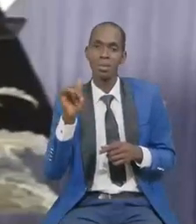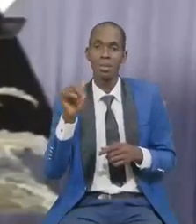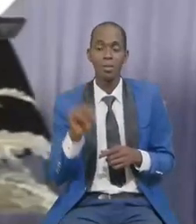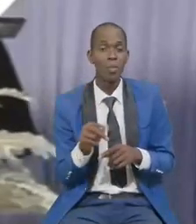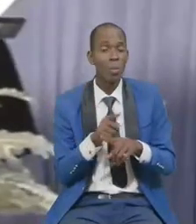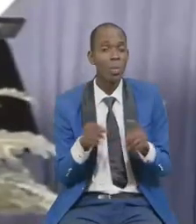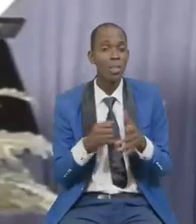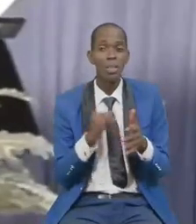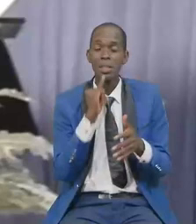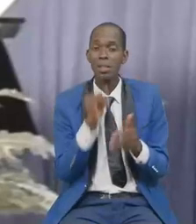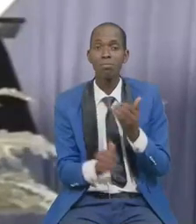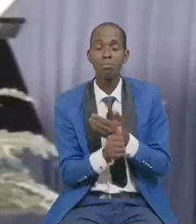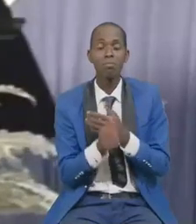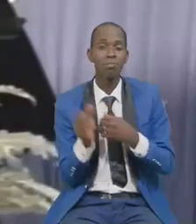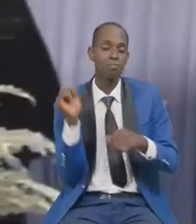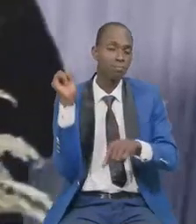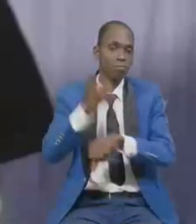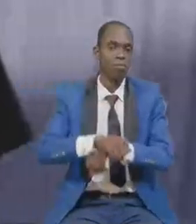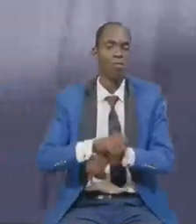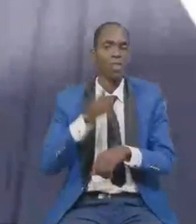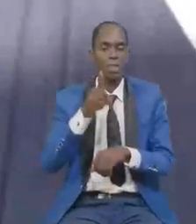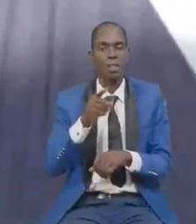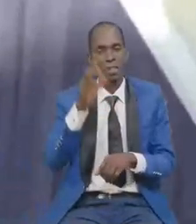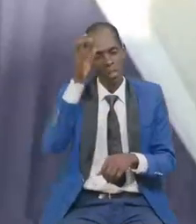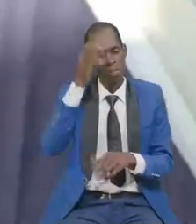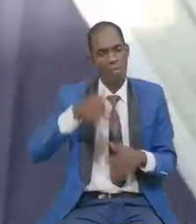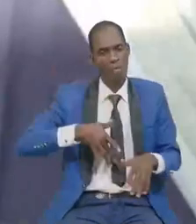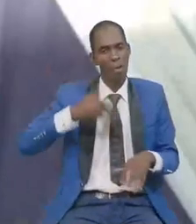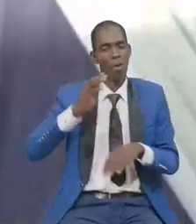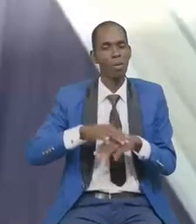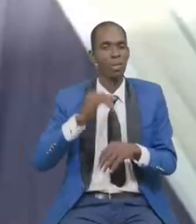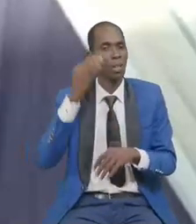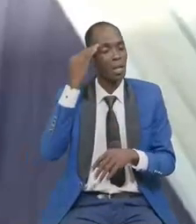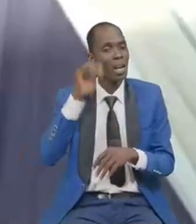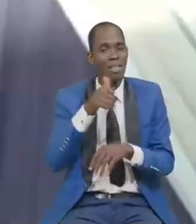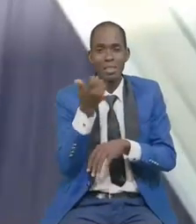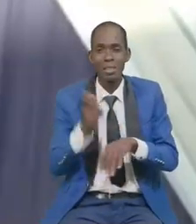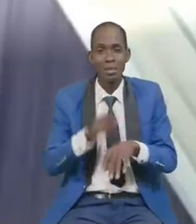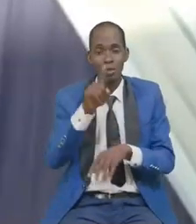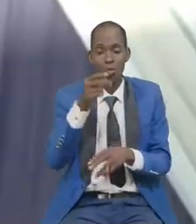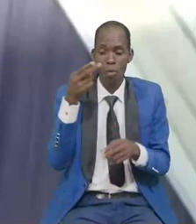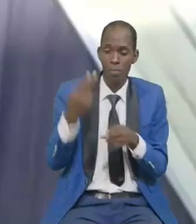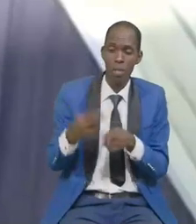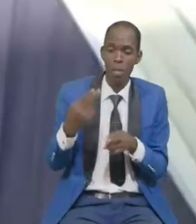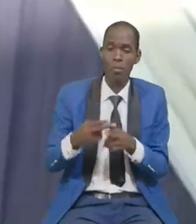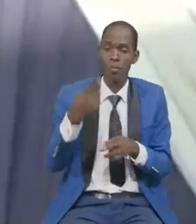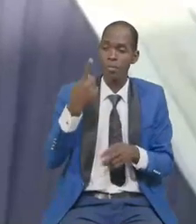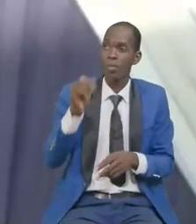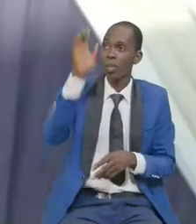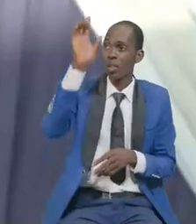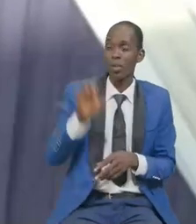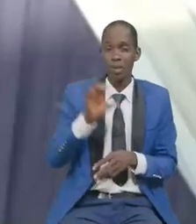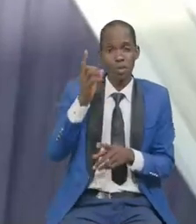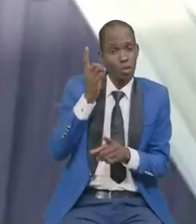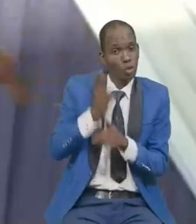mortel qu'il ressent dans la tête. Et chaque fois que tu mentionnes la croix, tu mentionnes la